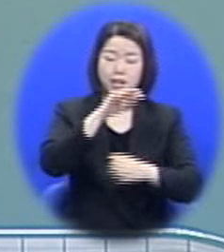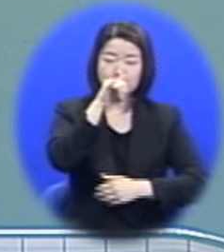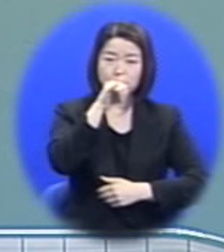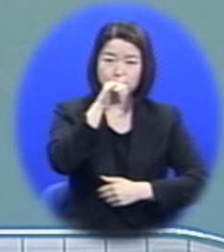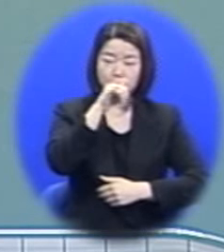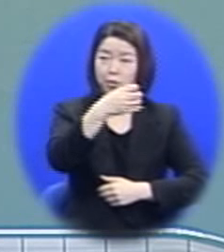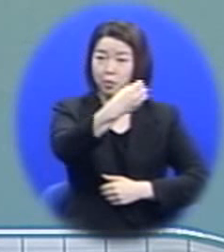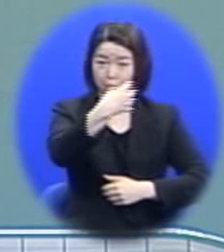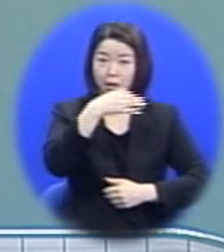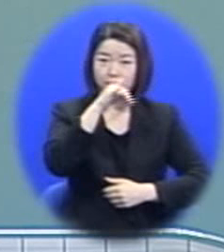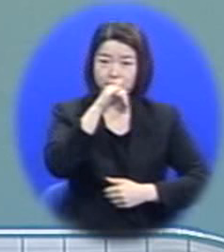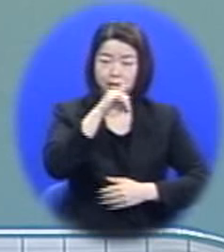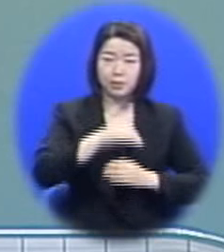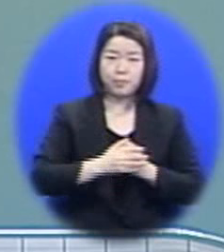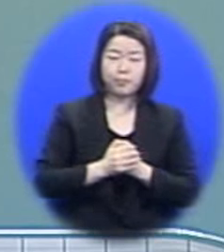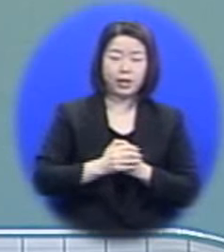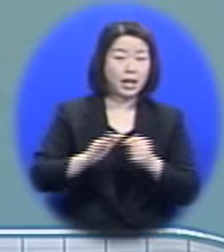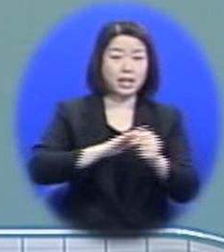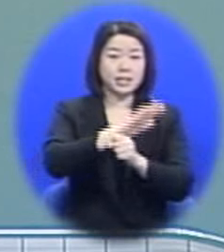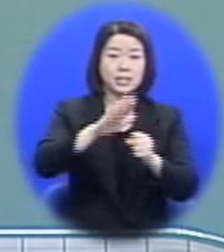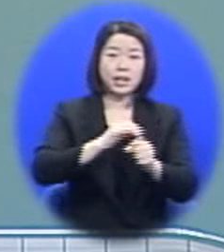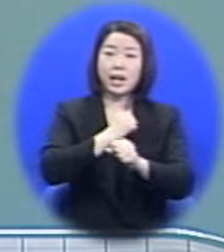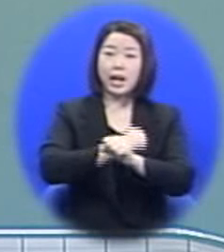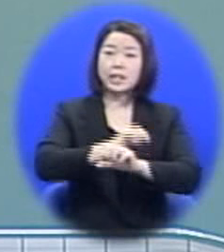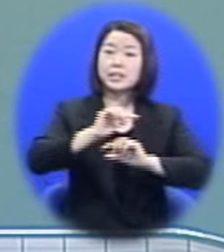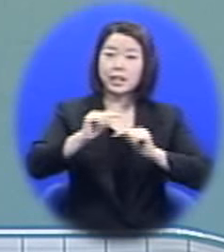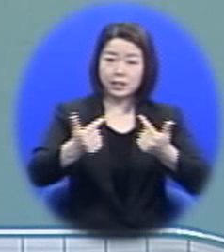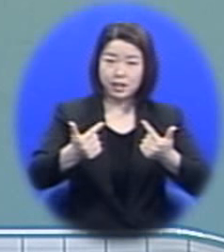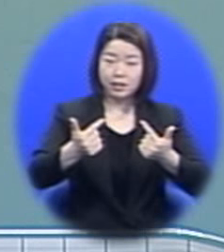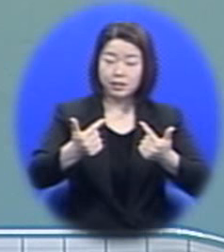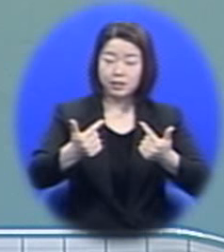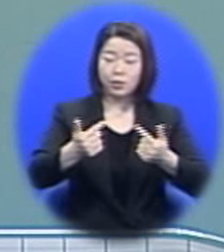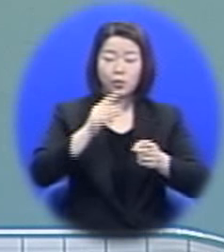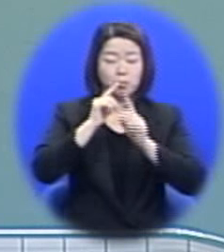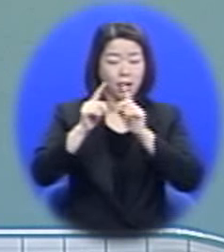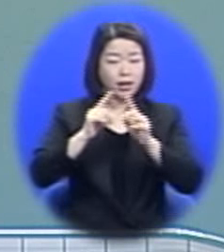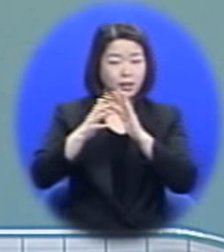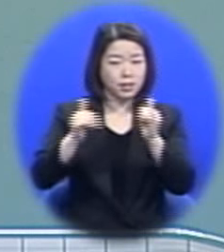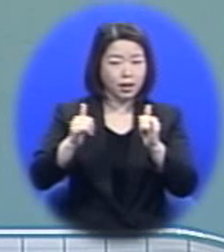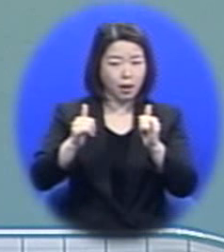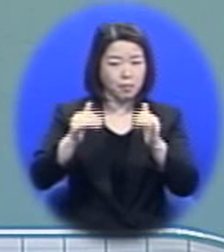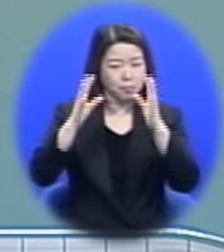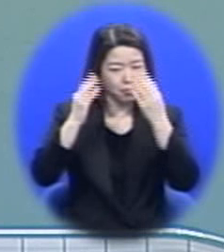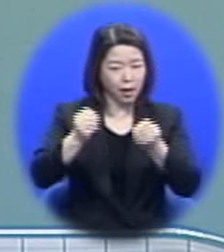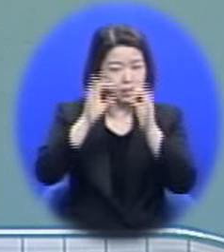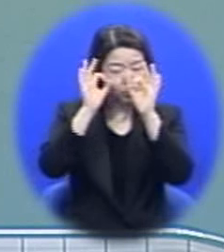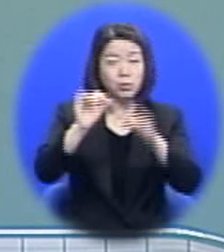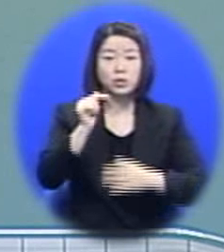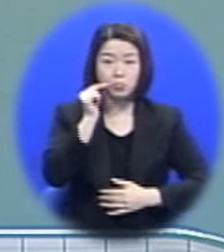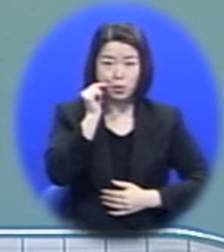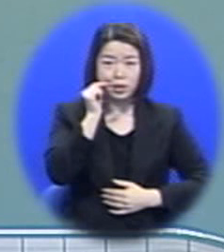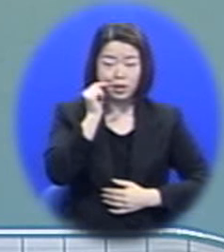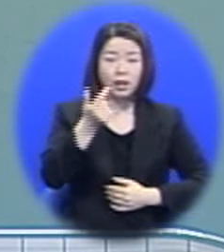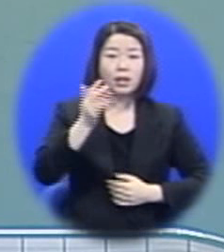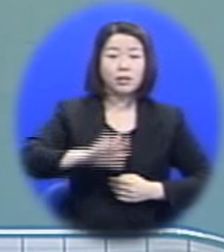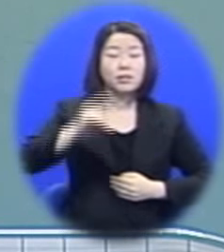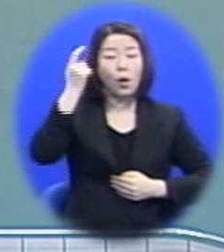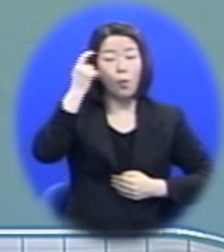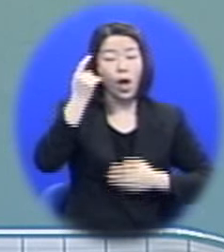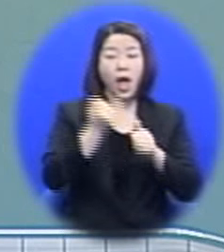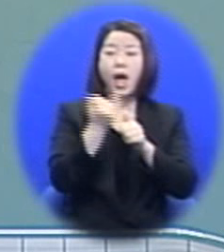아 그러시더라고요. 사랑 안 한다는 분 거의 못 봤어요. 그런데 왜 아내들은